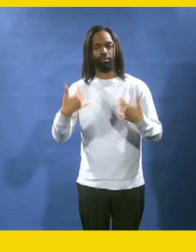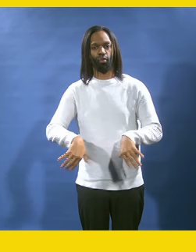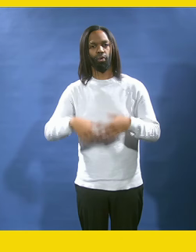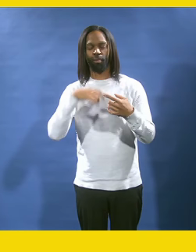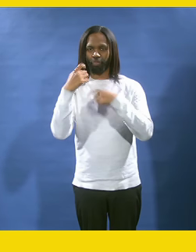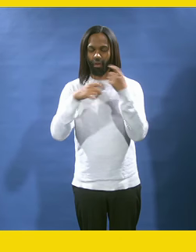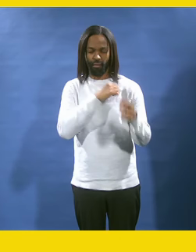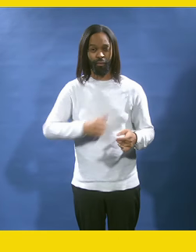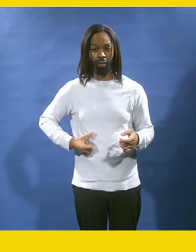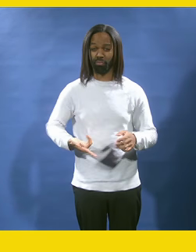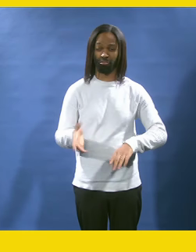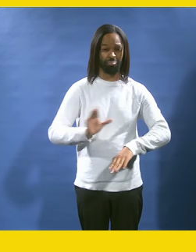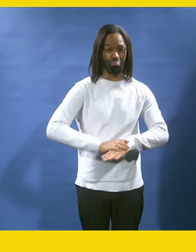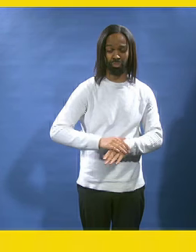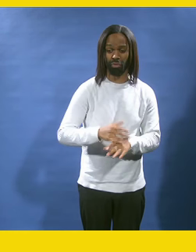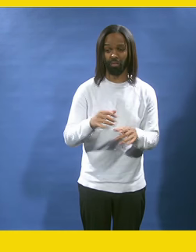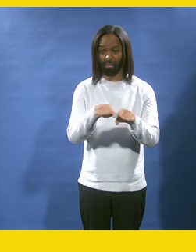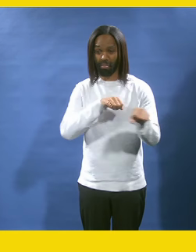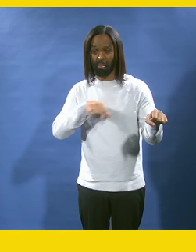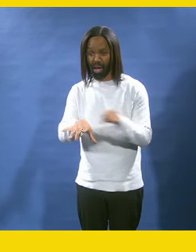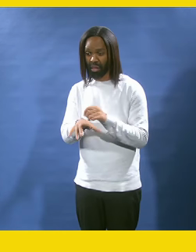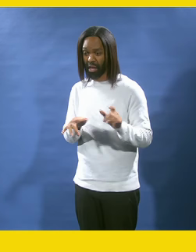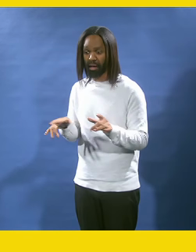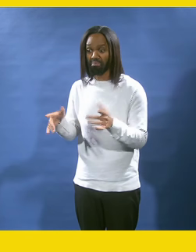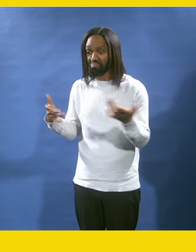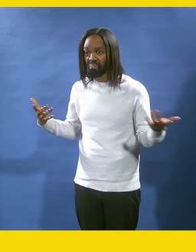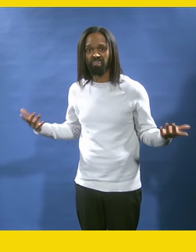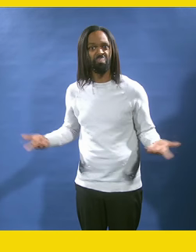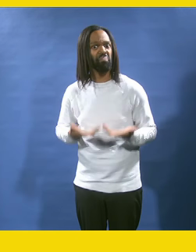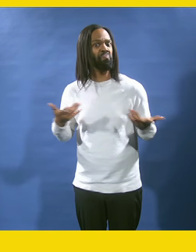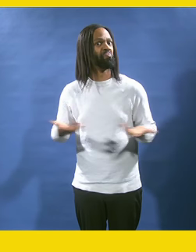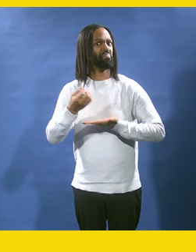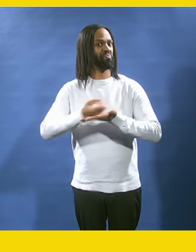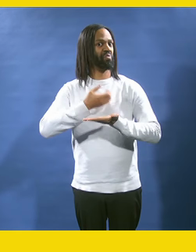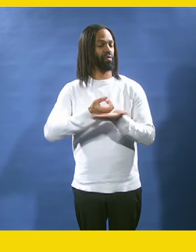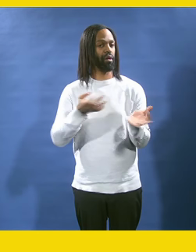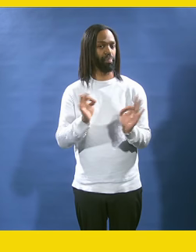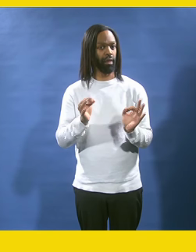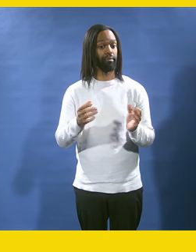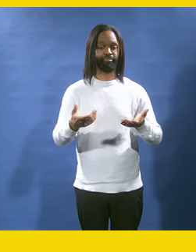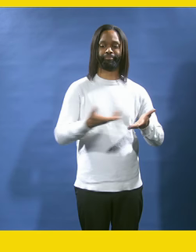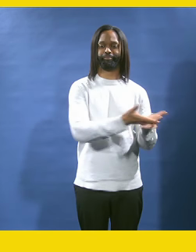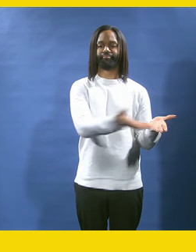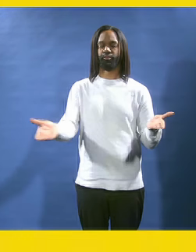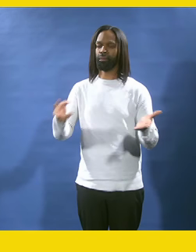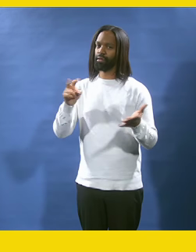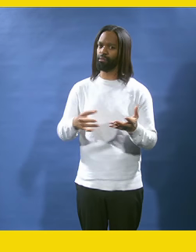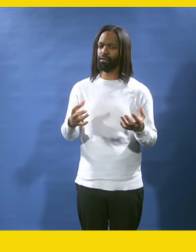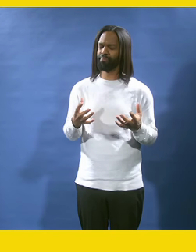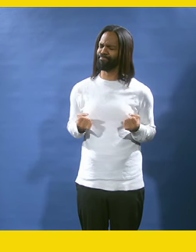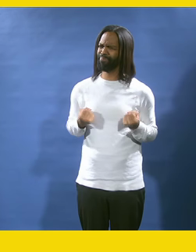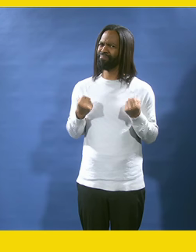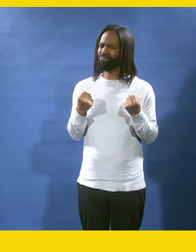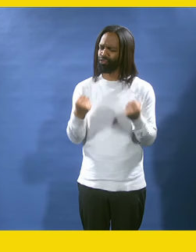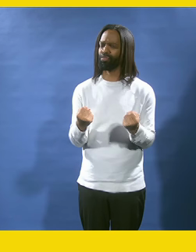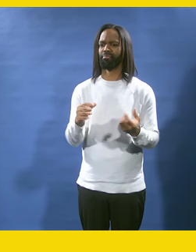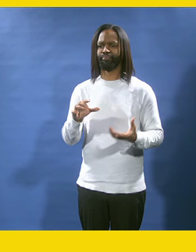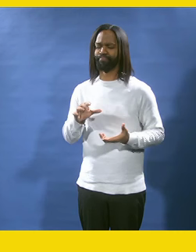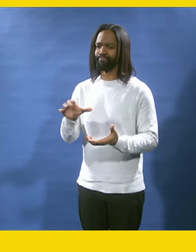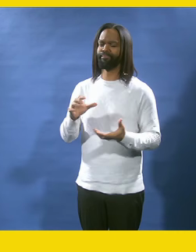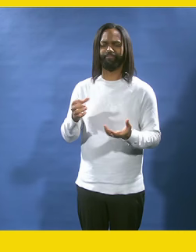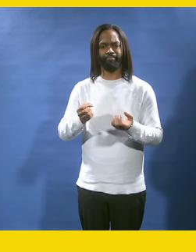regards médiatiques. À vous, à elles, je vous adresse toute notre force et espérez que le travail qui est fait au quotidien dans